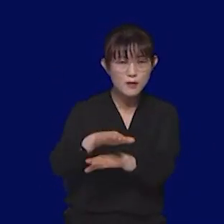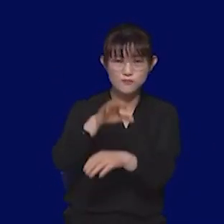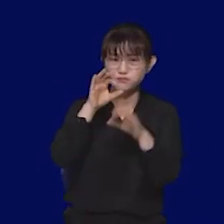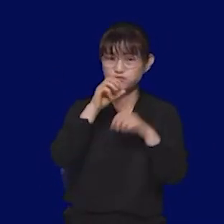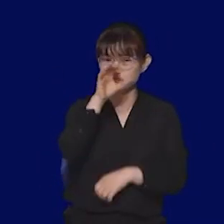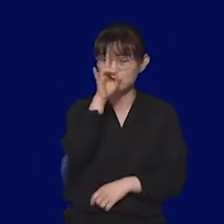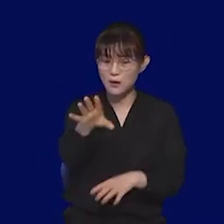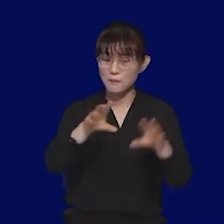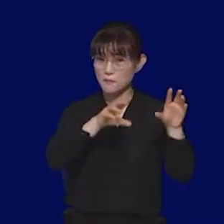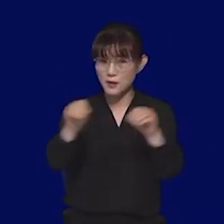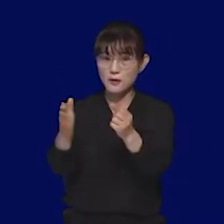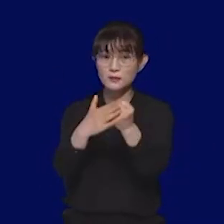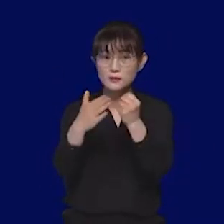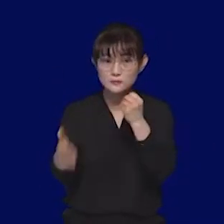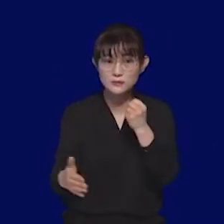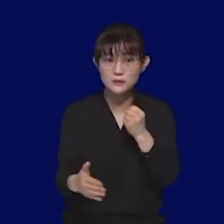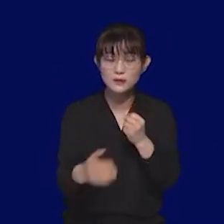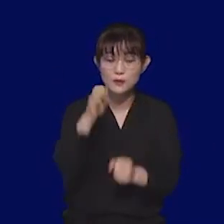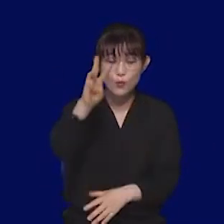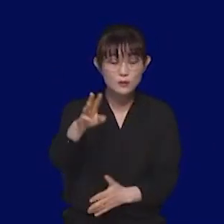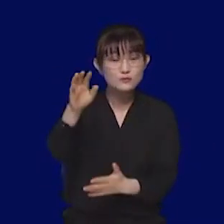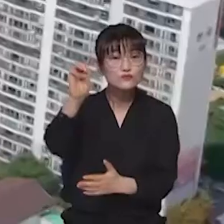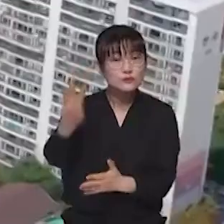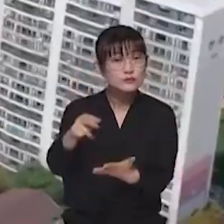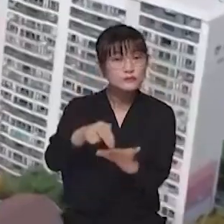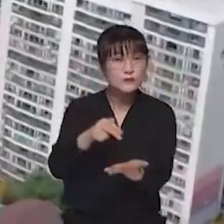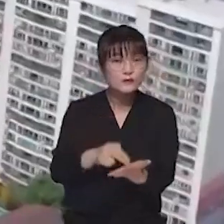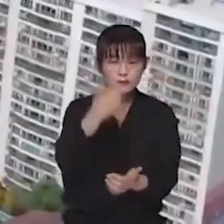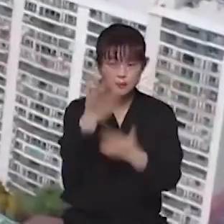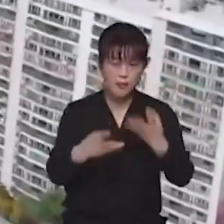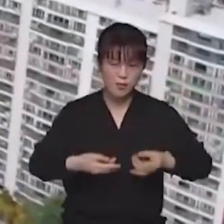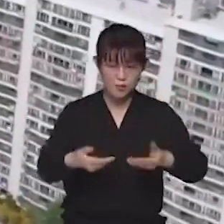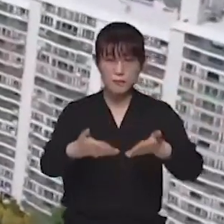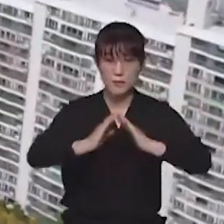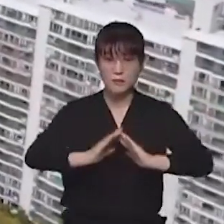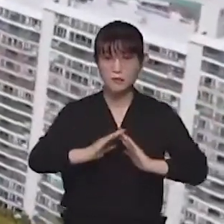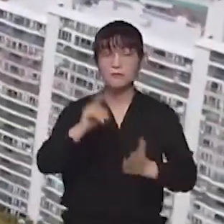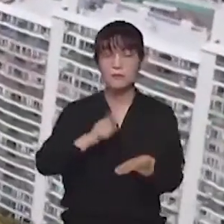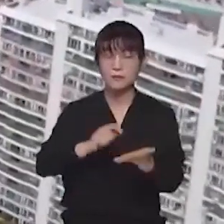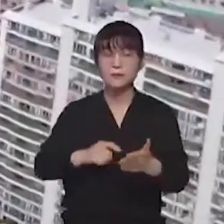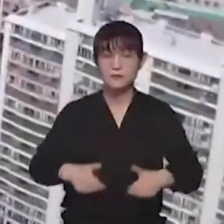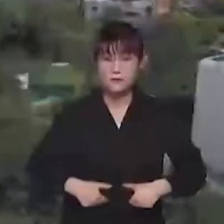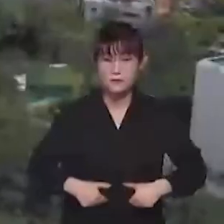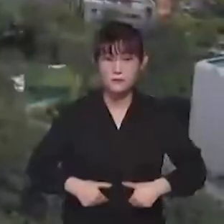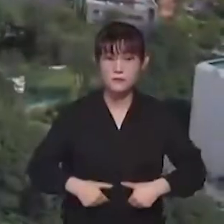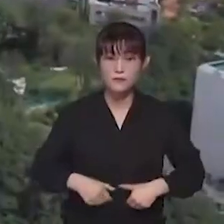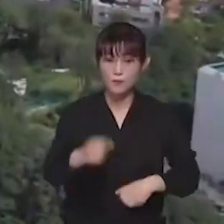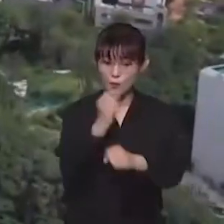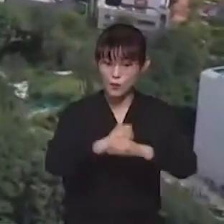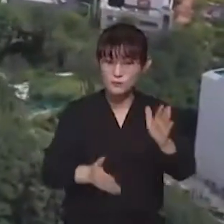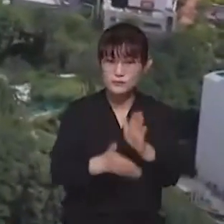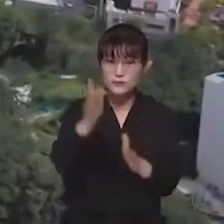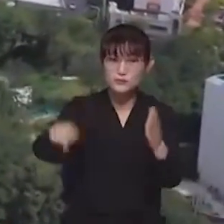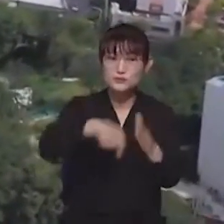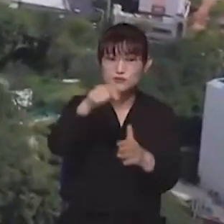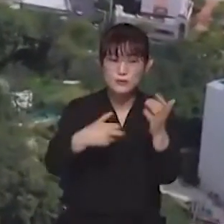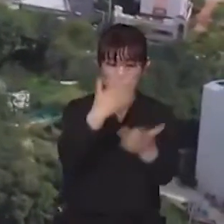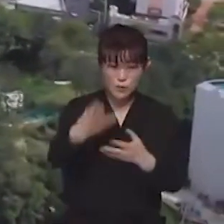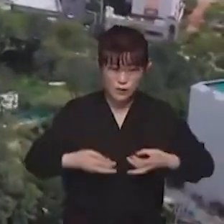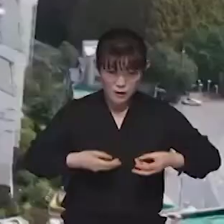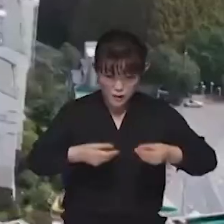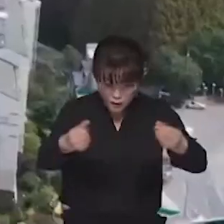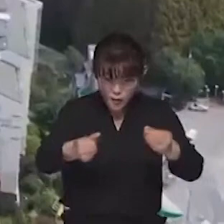광주시는 새 소각장 건립이 시급한 상황이었습니다 전국 광역시 가운데 광주만 유일하게 소각장이 없기